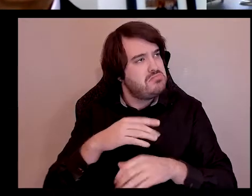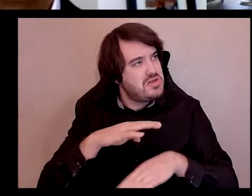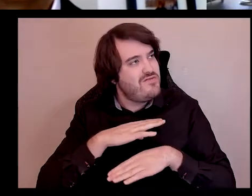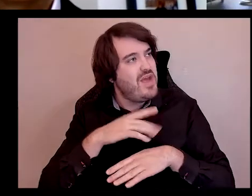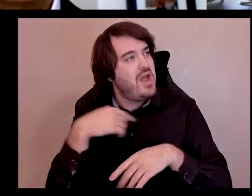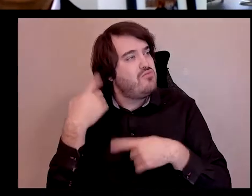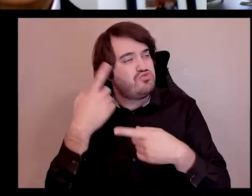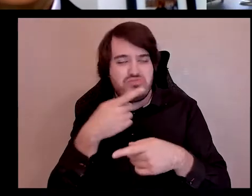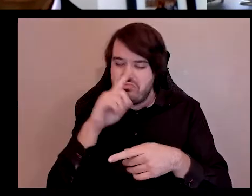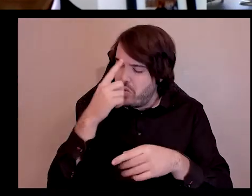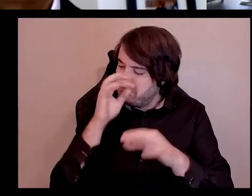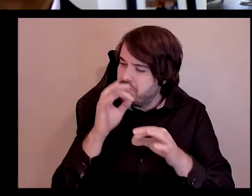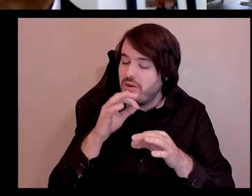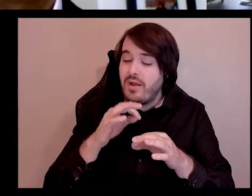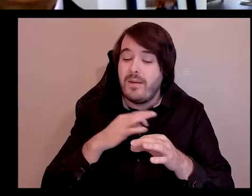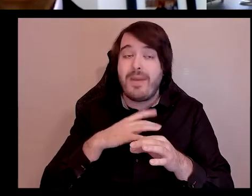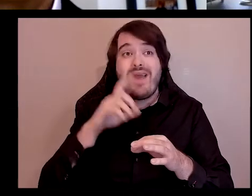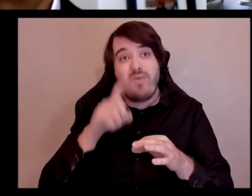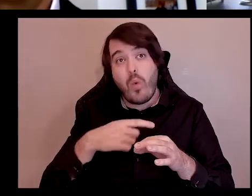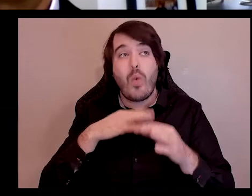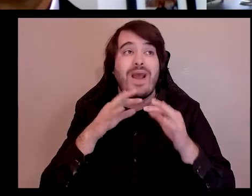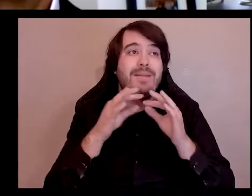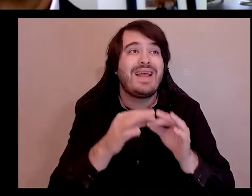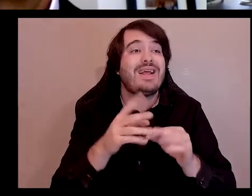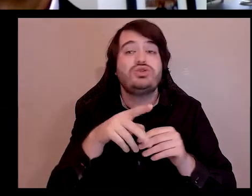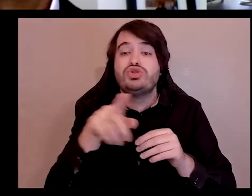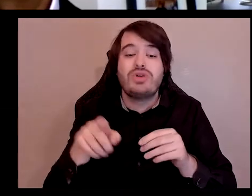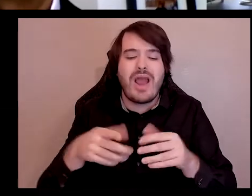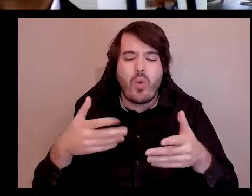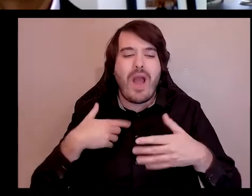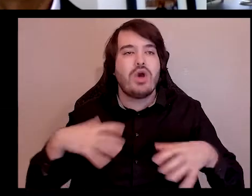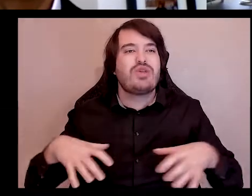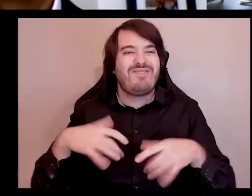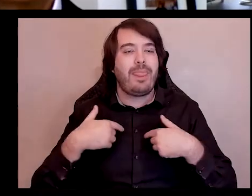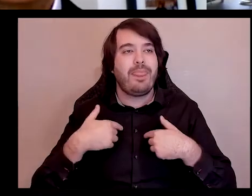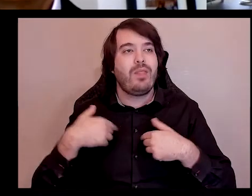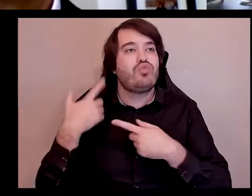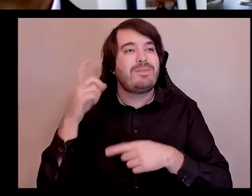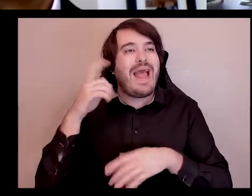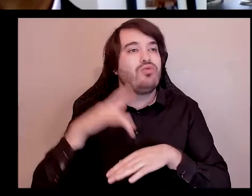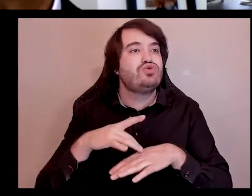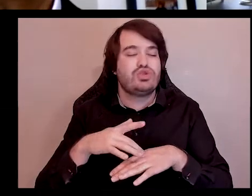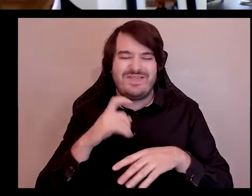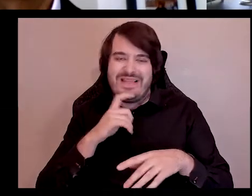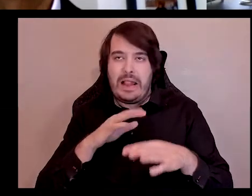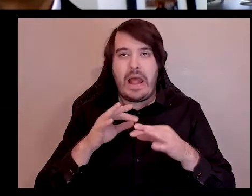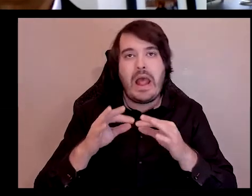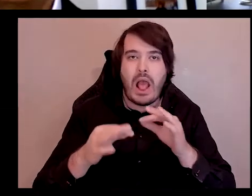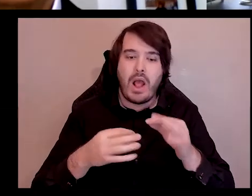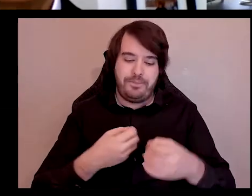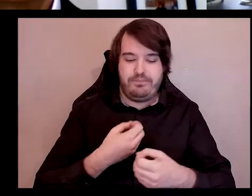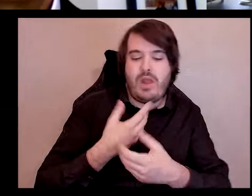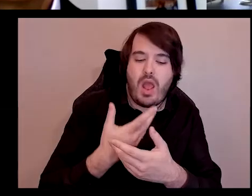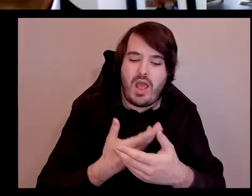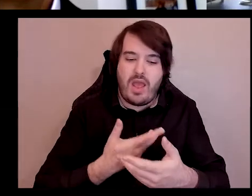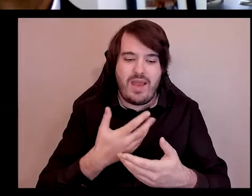temps. J'ai bien réussi à la satisfaction de l'employeur. Mais si je dois décrire ce que j'ai fait, pour beaucoup de gens, c'est un